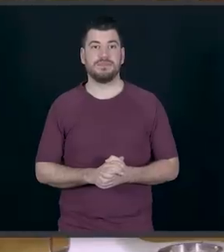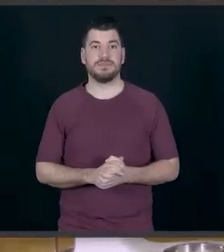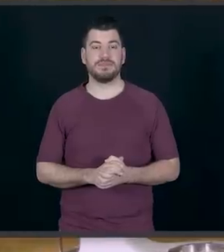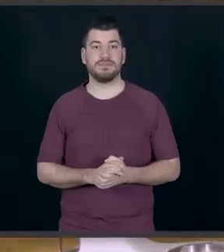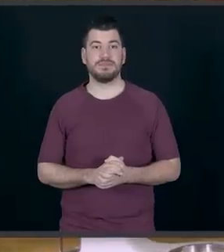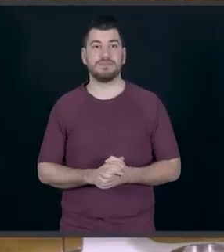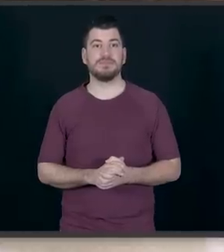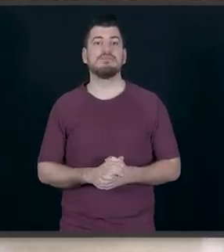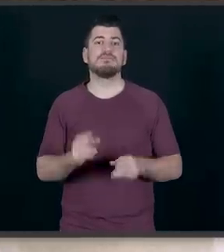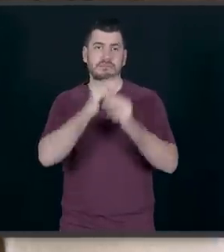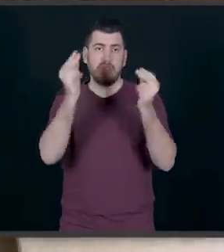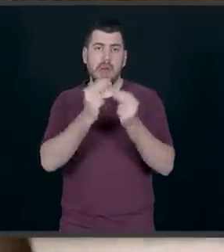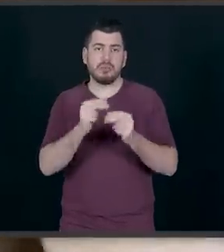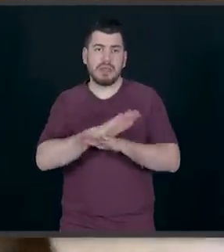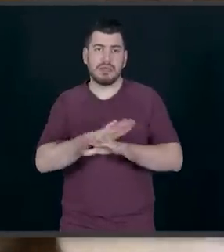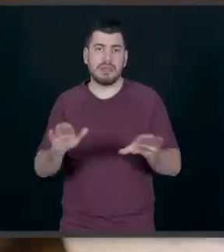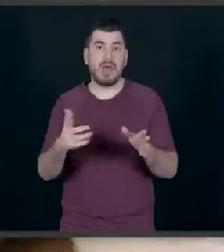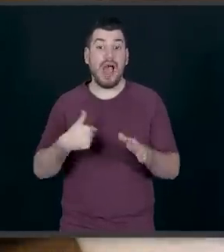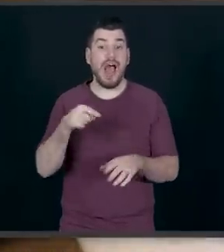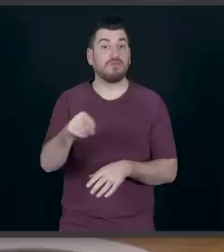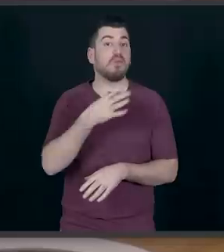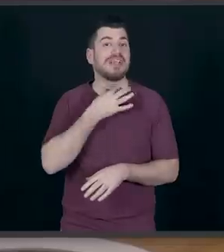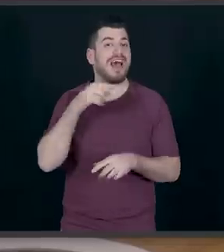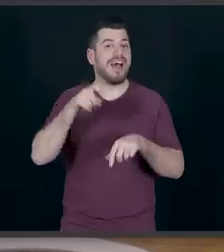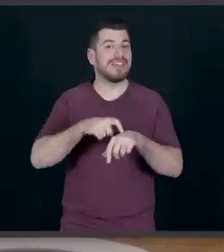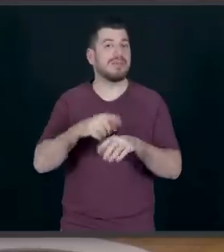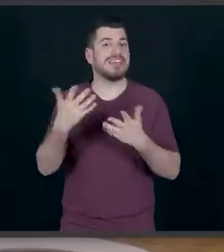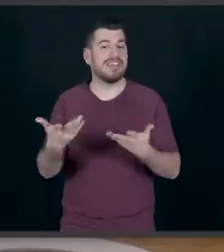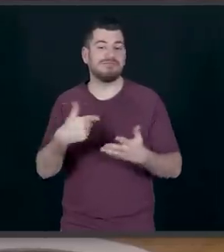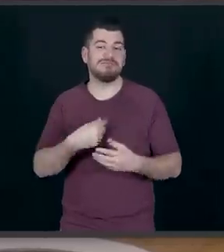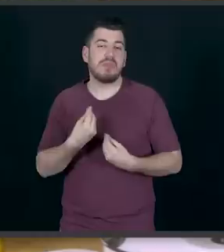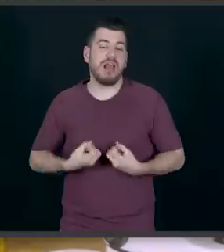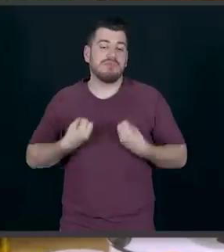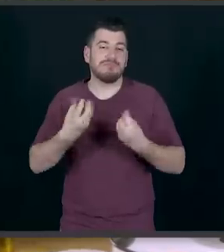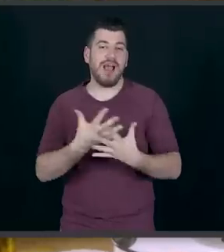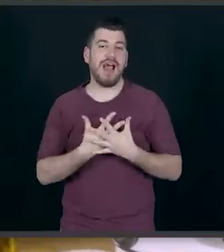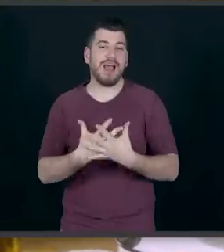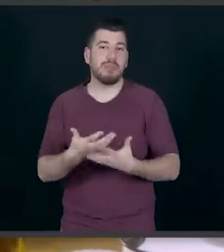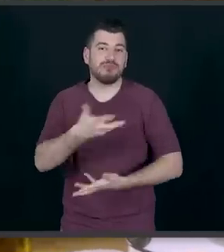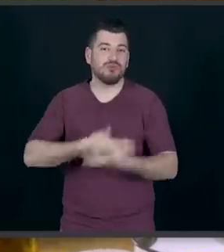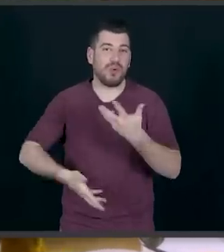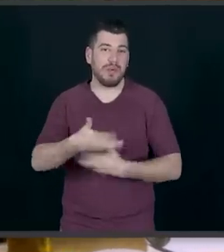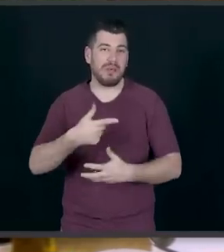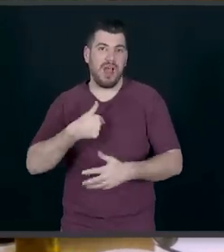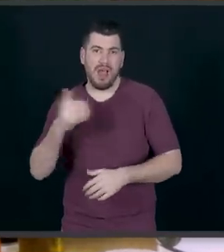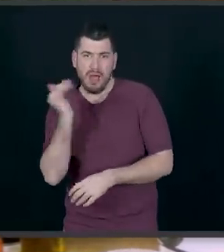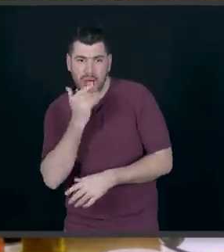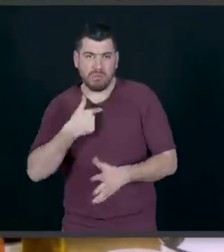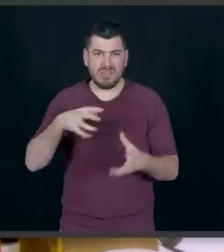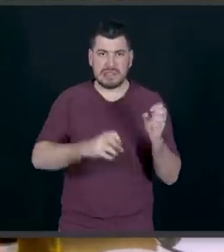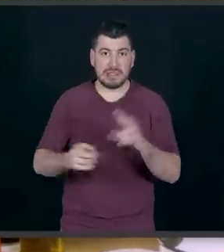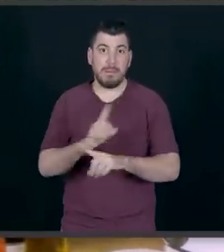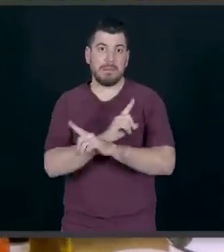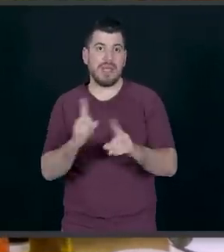Και ουσιαστικά έχουμε τελειώσει. Το μόνο που χρειάζεται τώρα είναι να δώσετε λίγο αγάπη στο μείγμα σας. Μην αρχίσετε να κάνετε βιαστικές κινήσεις